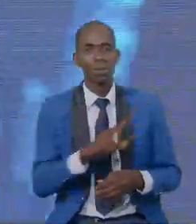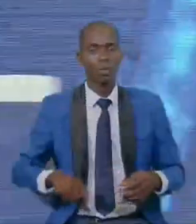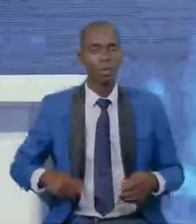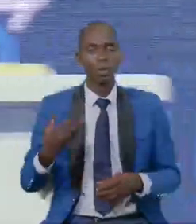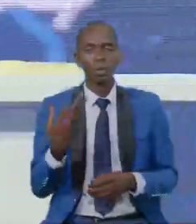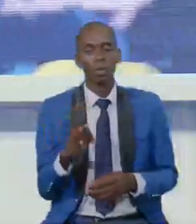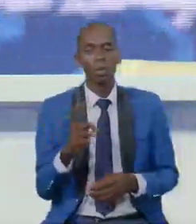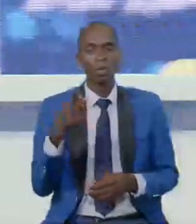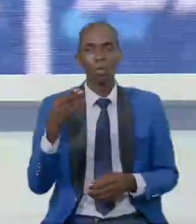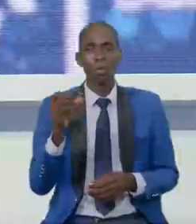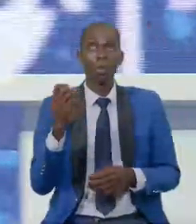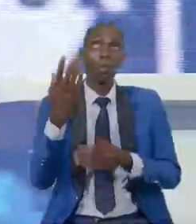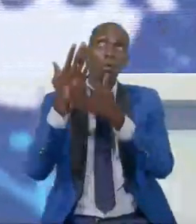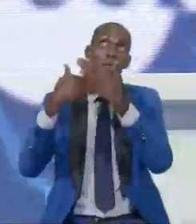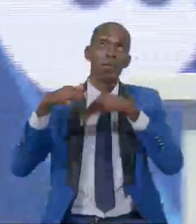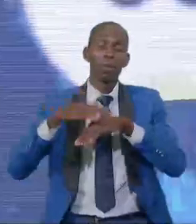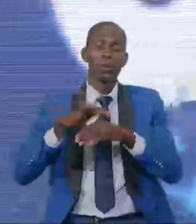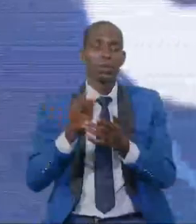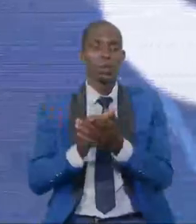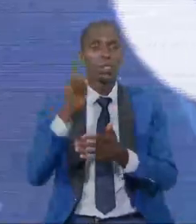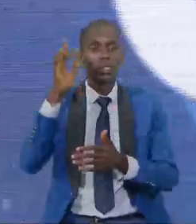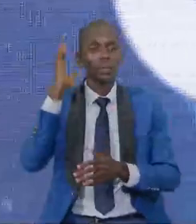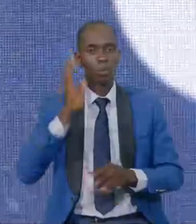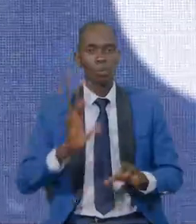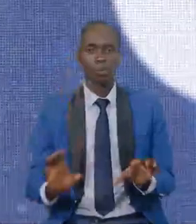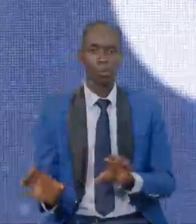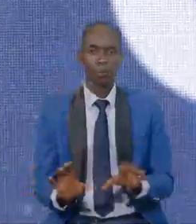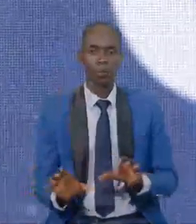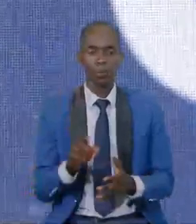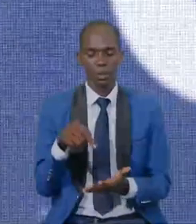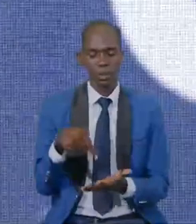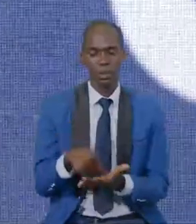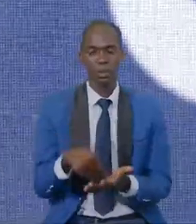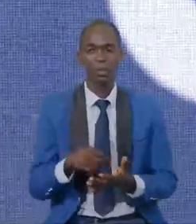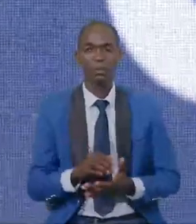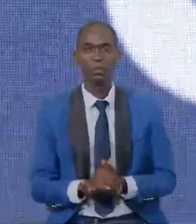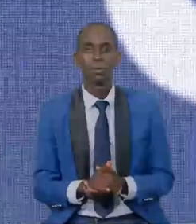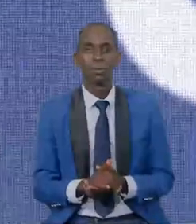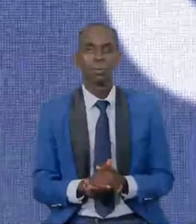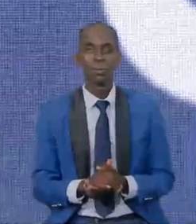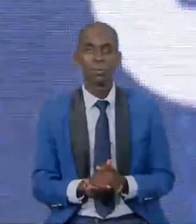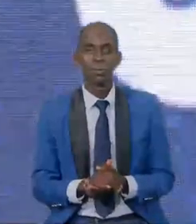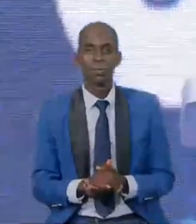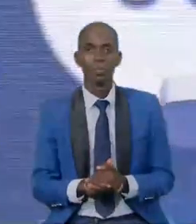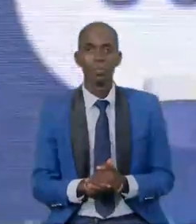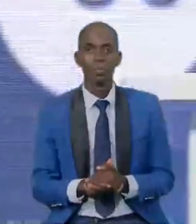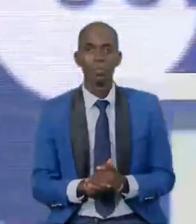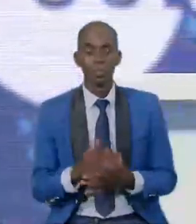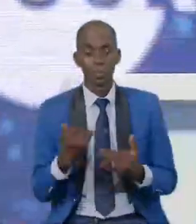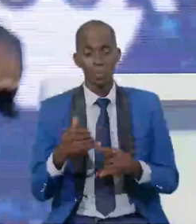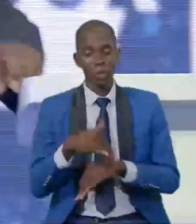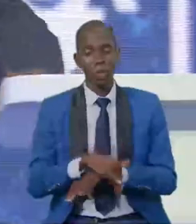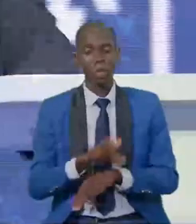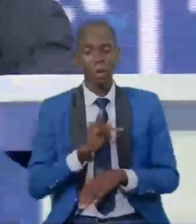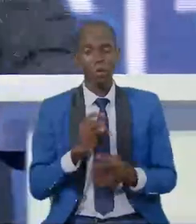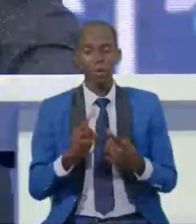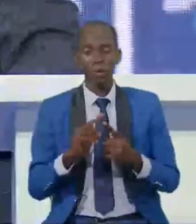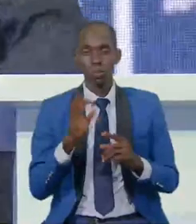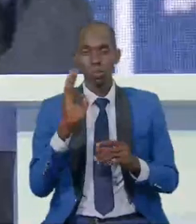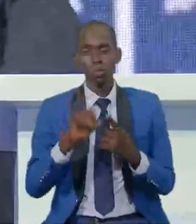will perform." Voilà ce que fera le zèle de l'Éternel des armées.